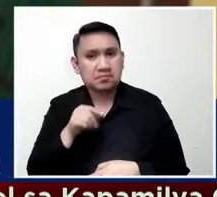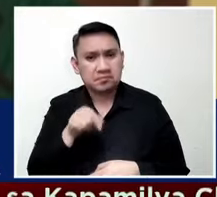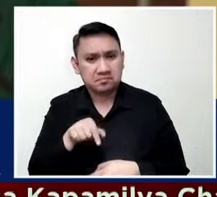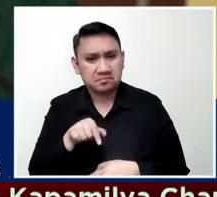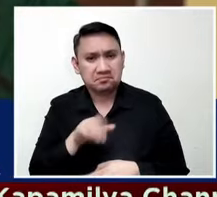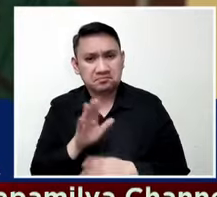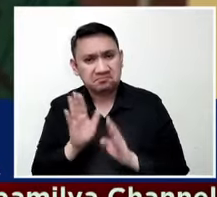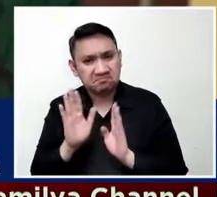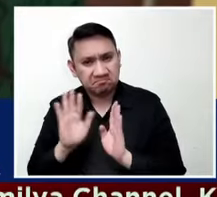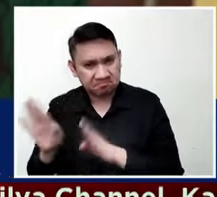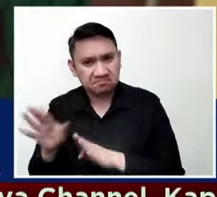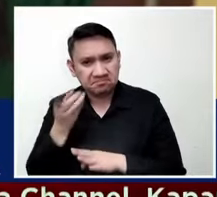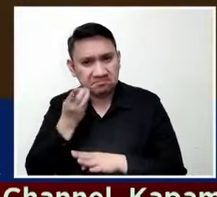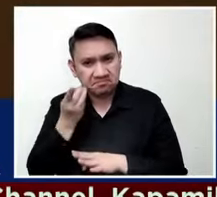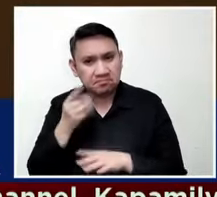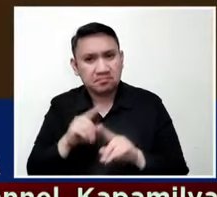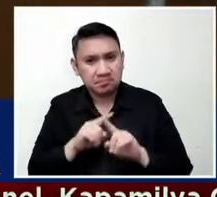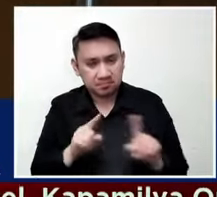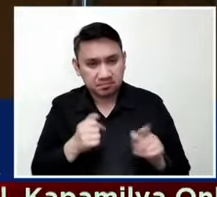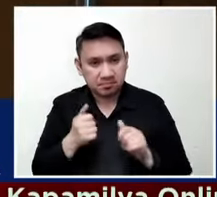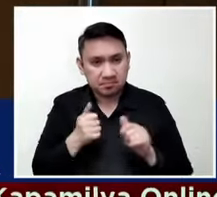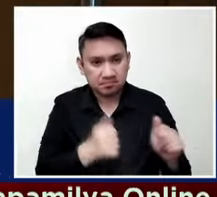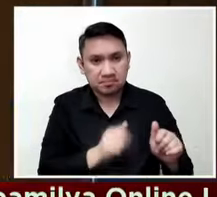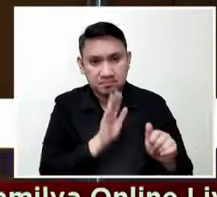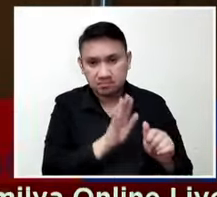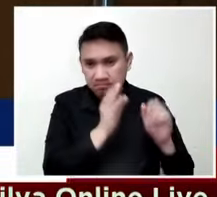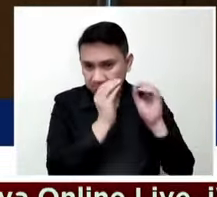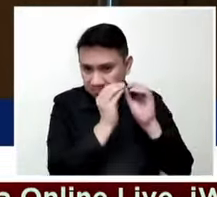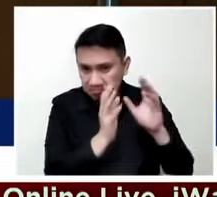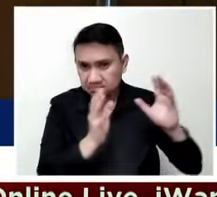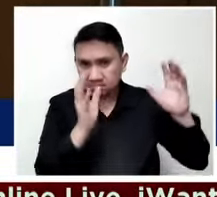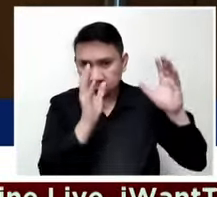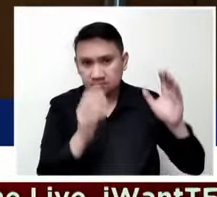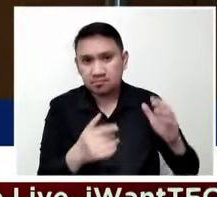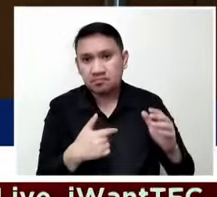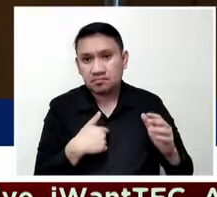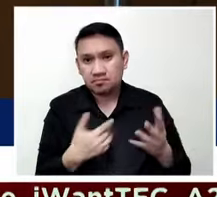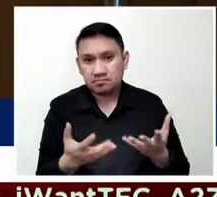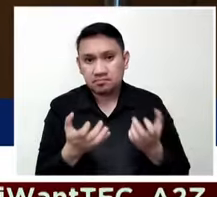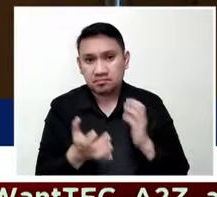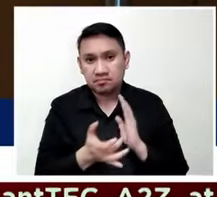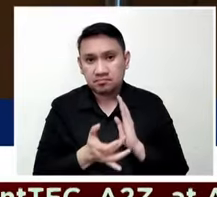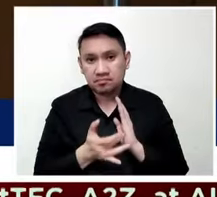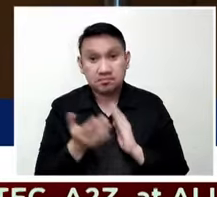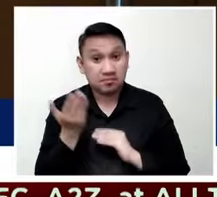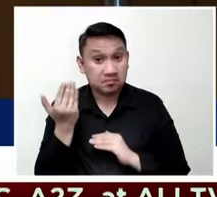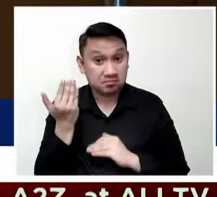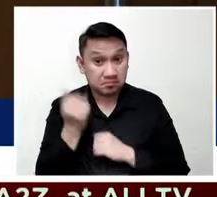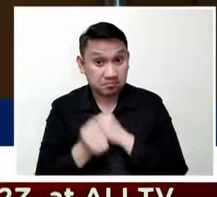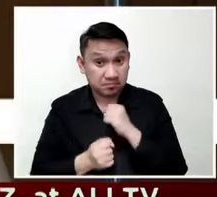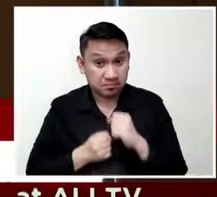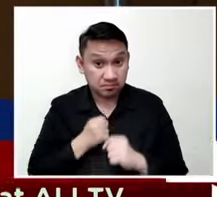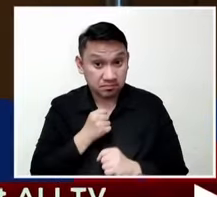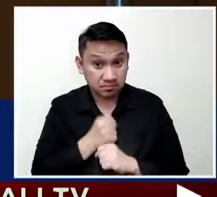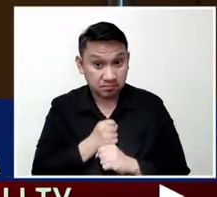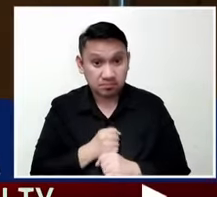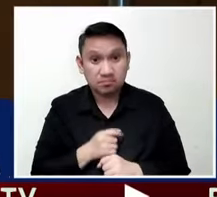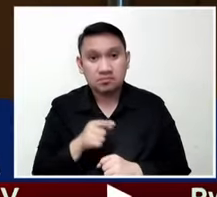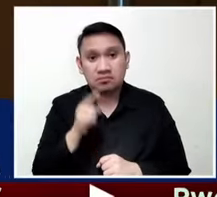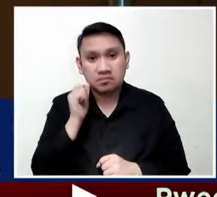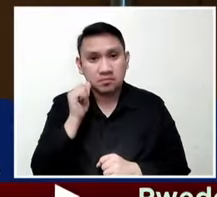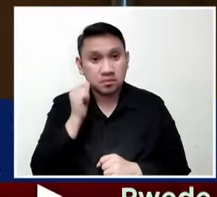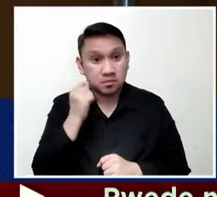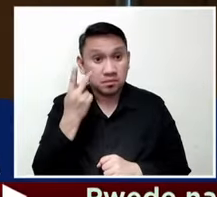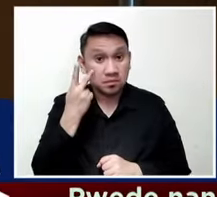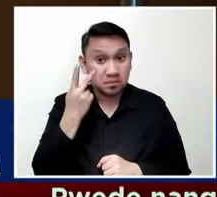habulin ang pangarap. I will be very technical about it. Last year, you've all seen the